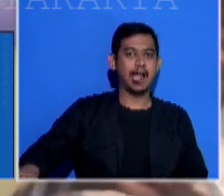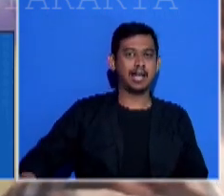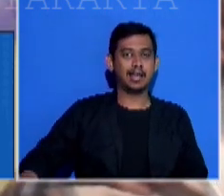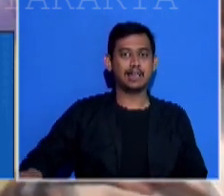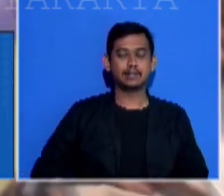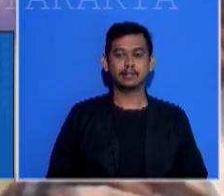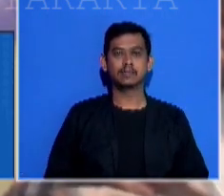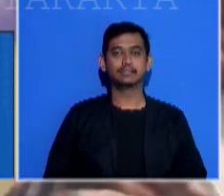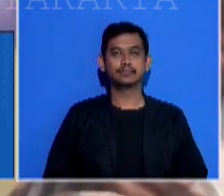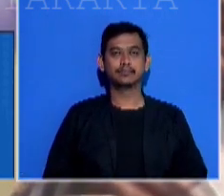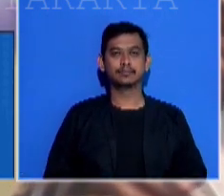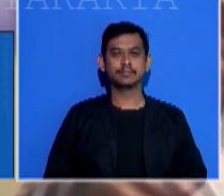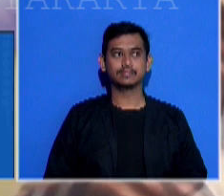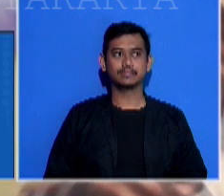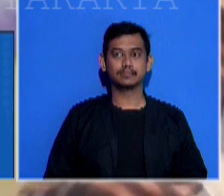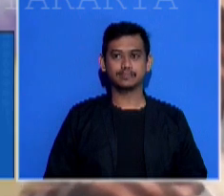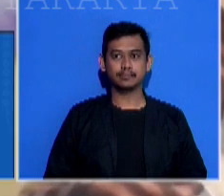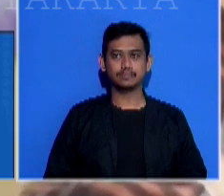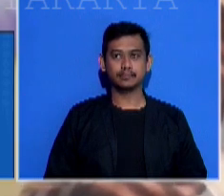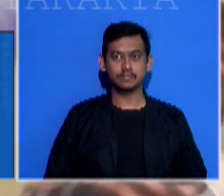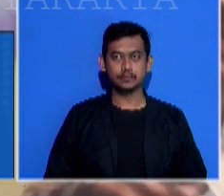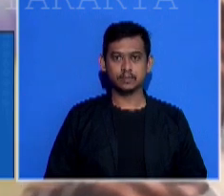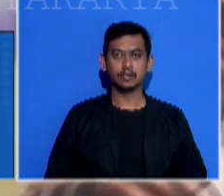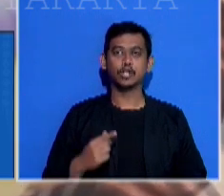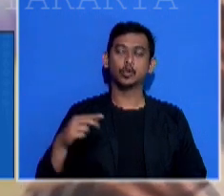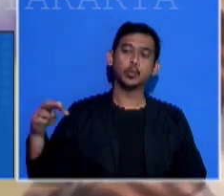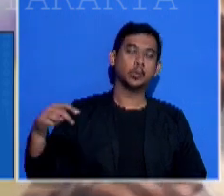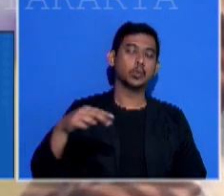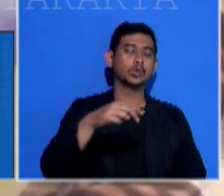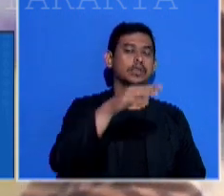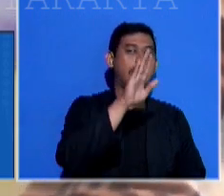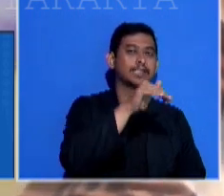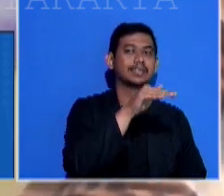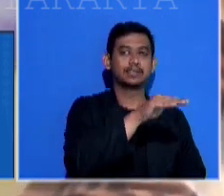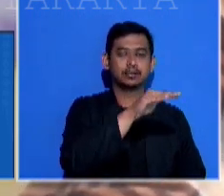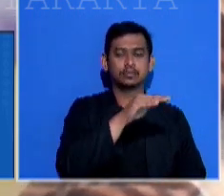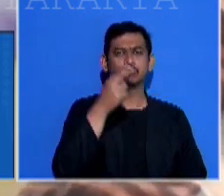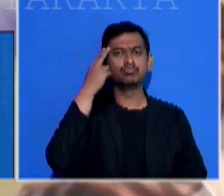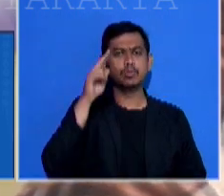di kotaknya, ya, terus dia masuk lagi, ya, hanya untuk